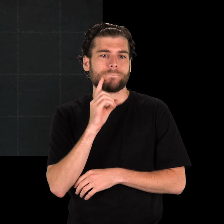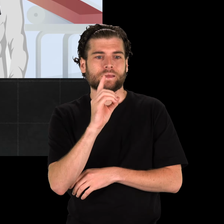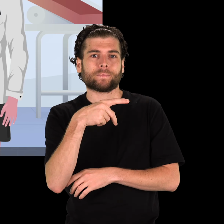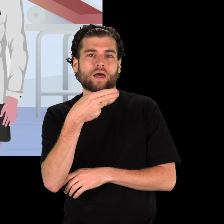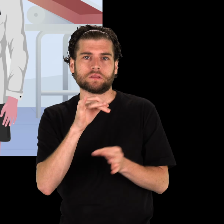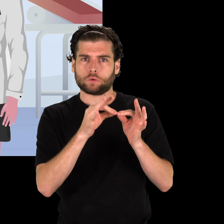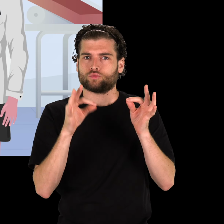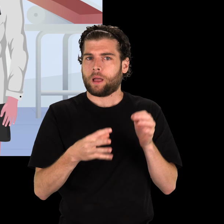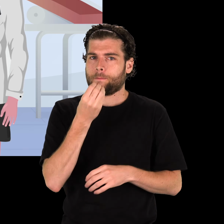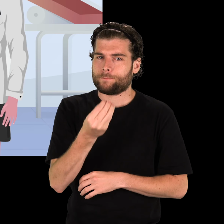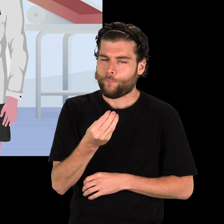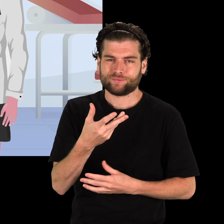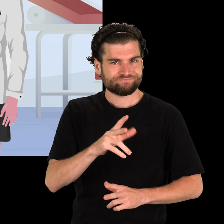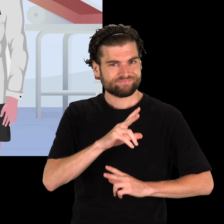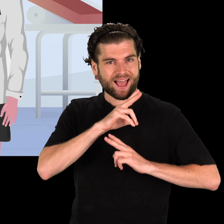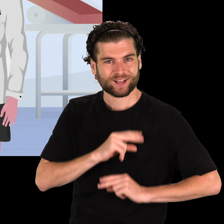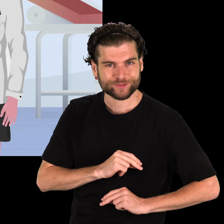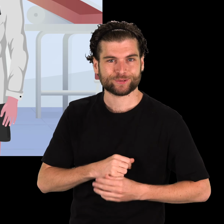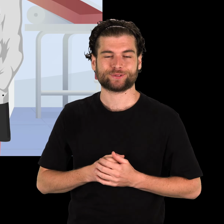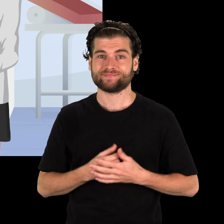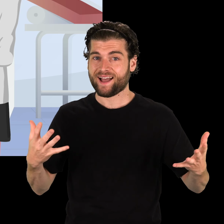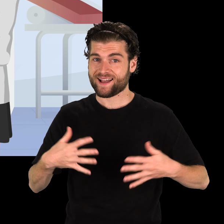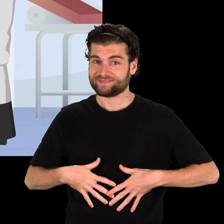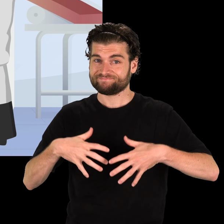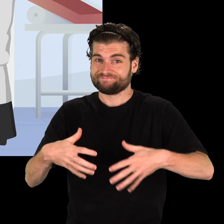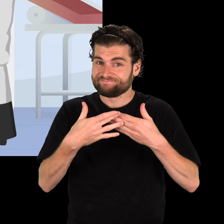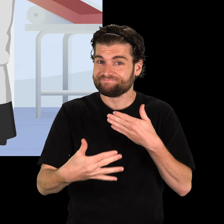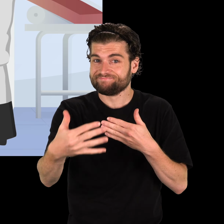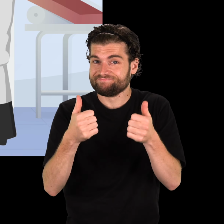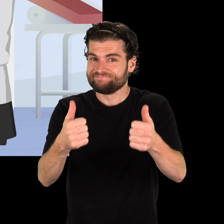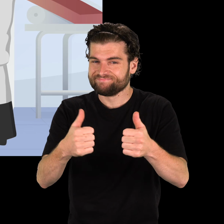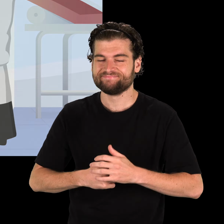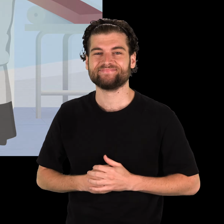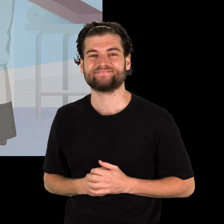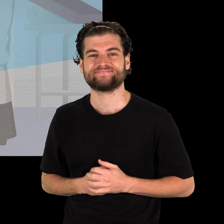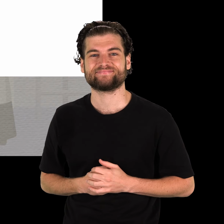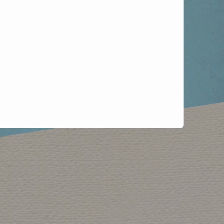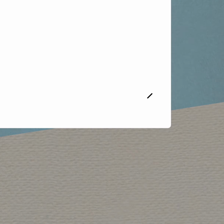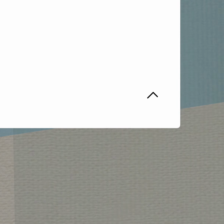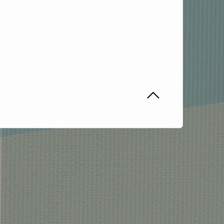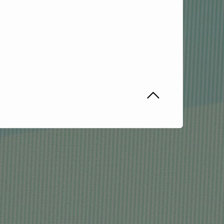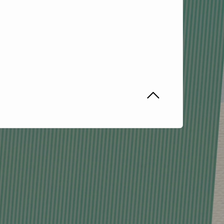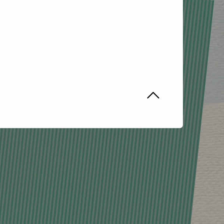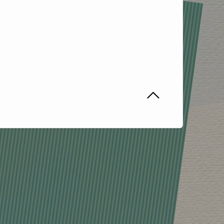grande majorité des femmes, le résultat du DPNI sera rassurant. Alors, bonne grossesse à vous!